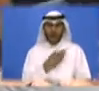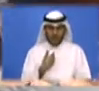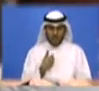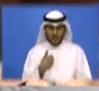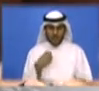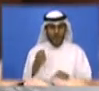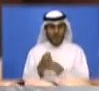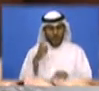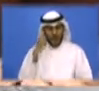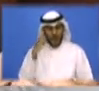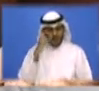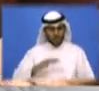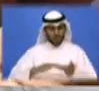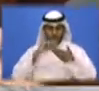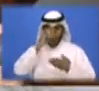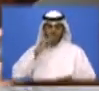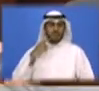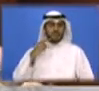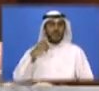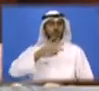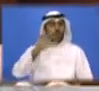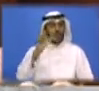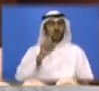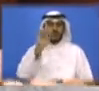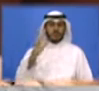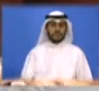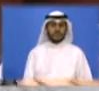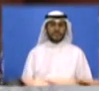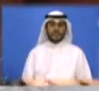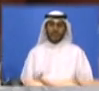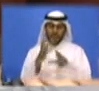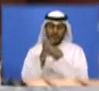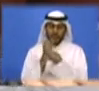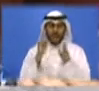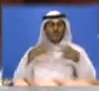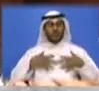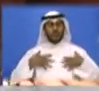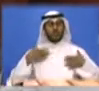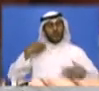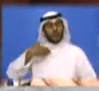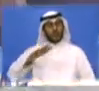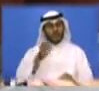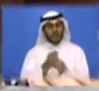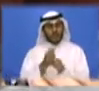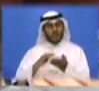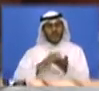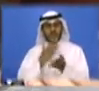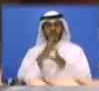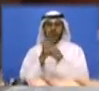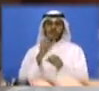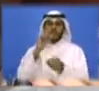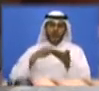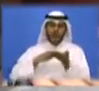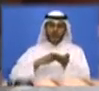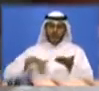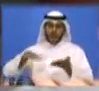القضايا وبهذه القيادة السياسية. فنسأل الله العلي القدير أن يديم الاحتفالات علينا ويحفظ أوطاننا بالأمن والأمان إن شاء